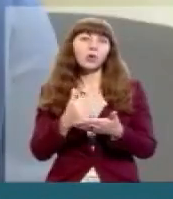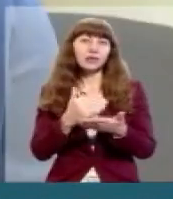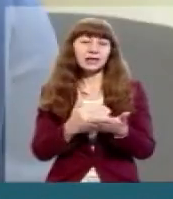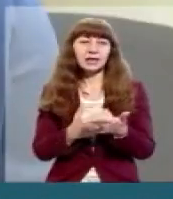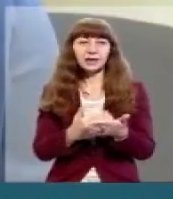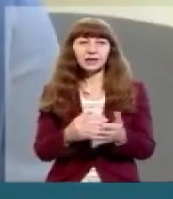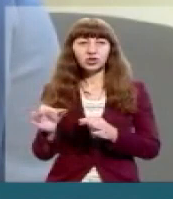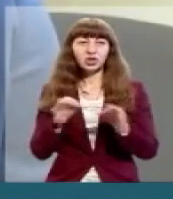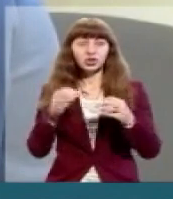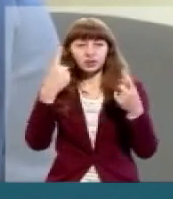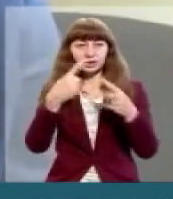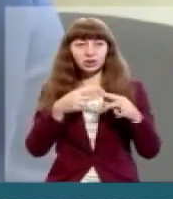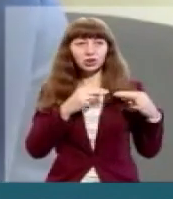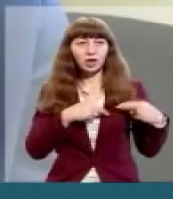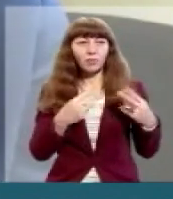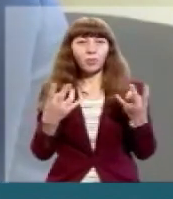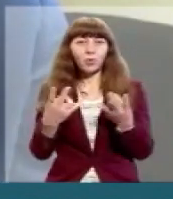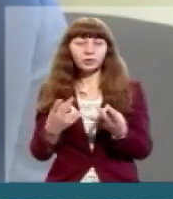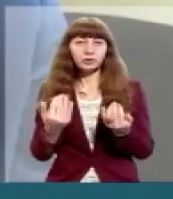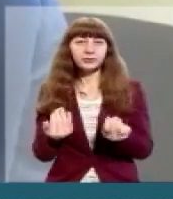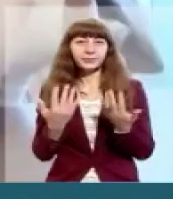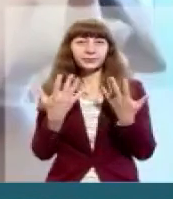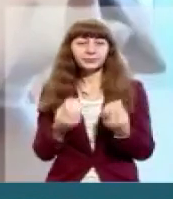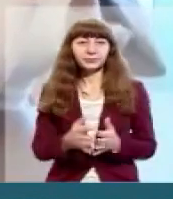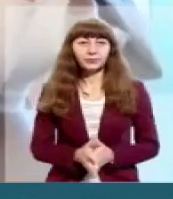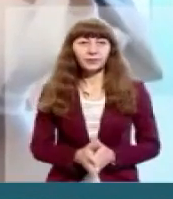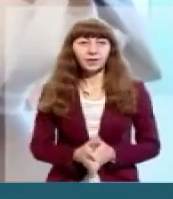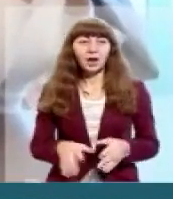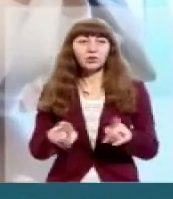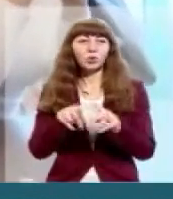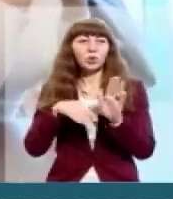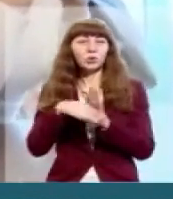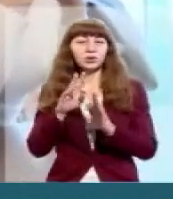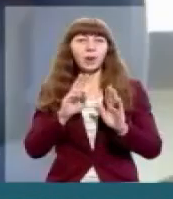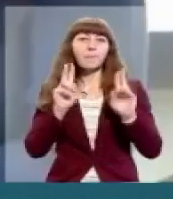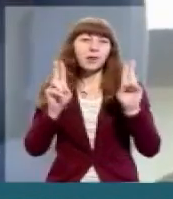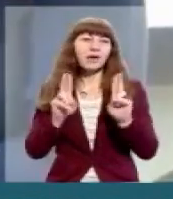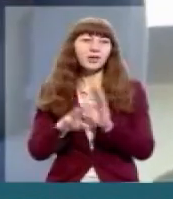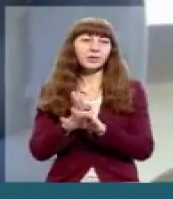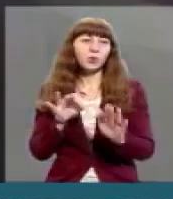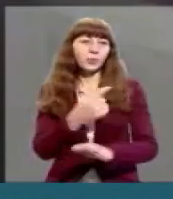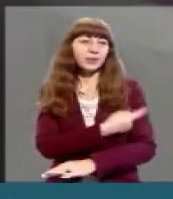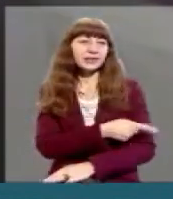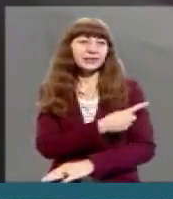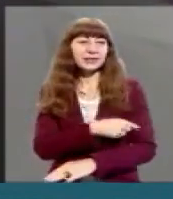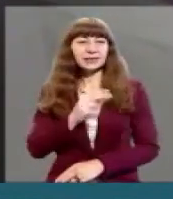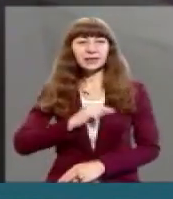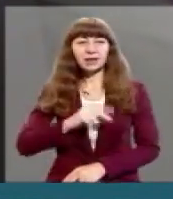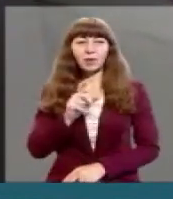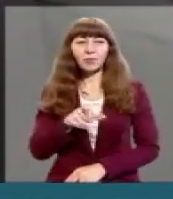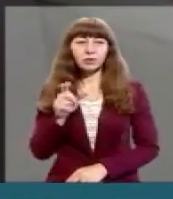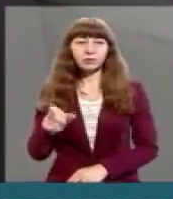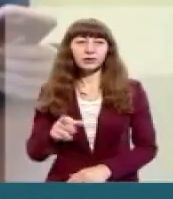Сонымен қатар біздің бастамамызбен медициналық қызметкерлерді іріктеу қағидалары жетілдірілді деп атап өтті халықаралық бағдарламалар орталығы